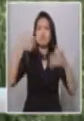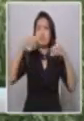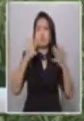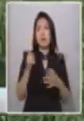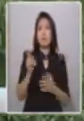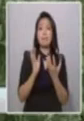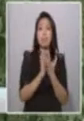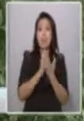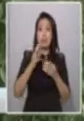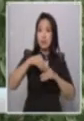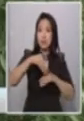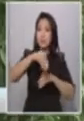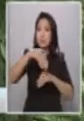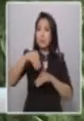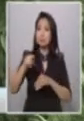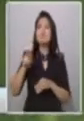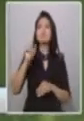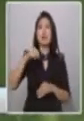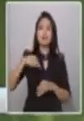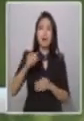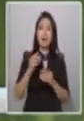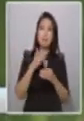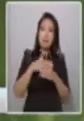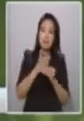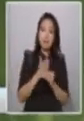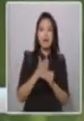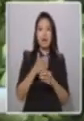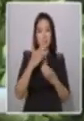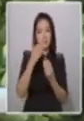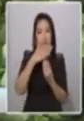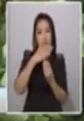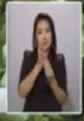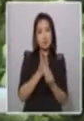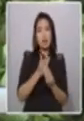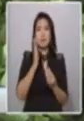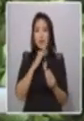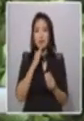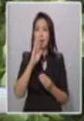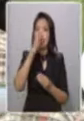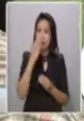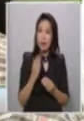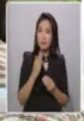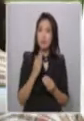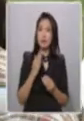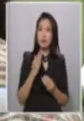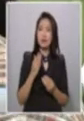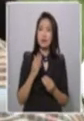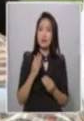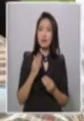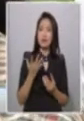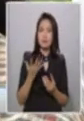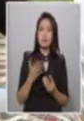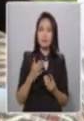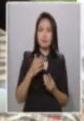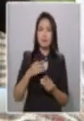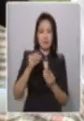นี้พี่ก็ปลูกเรื่อยไปเลยใช่ไหม จ้ะปลูกยาว ต้องมีมะเขือมีพริกมีอะไรบ้างพี ่มีมะเขือมีกะเพรามีพริกมะเขือก็มีหลายอย่